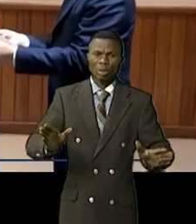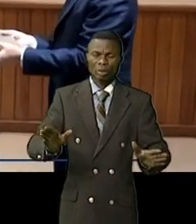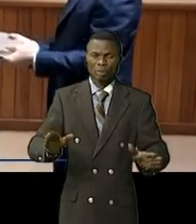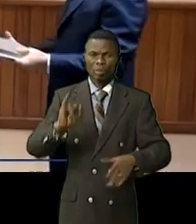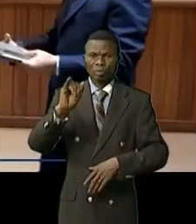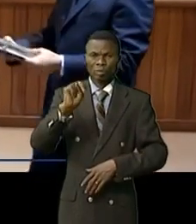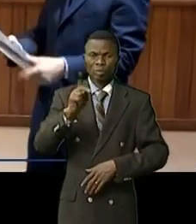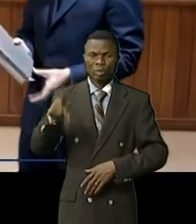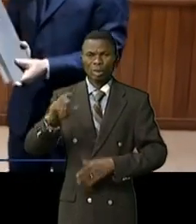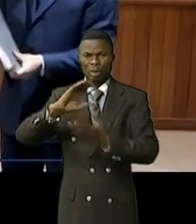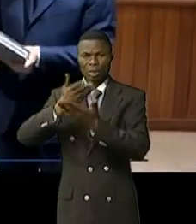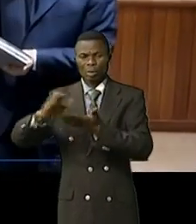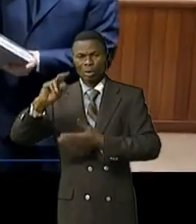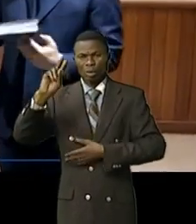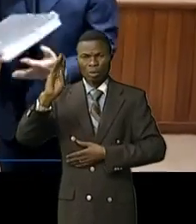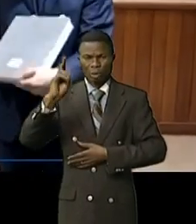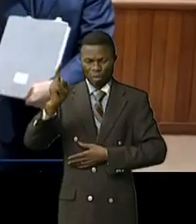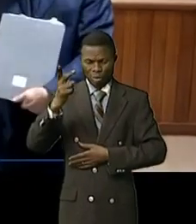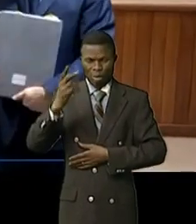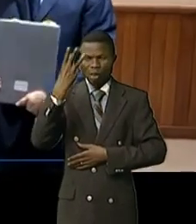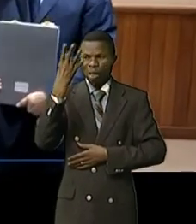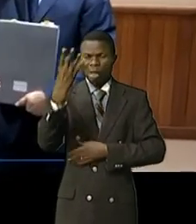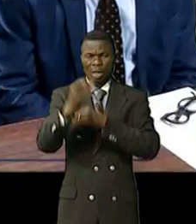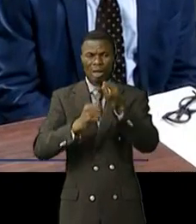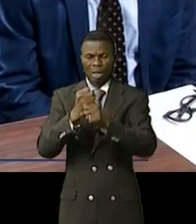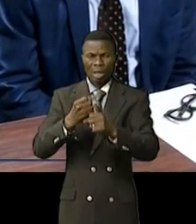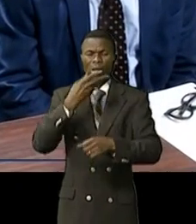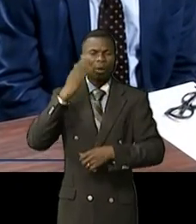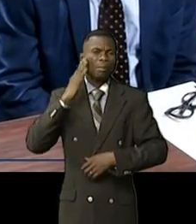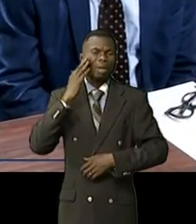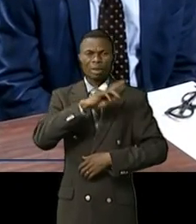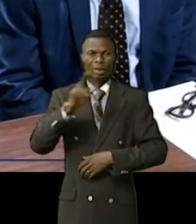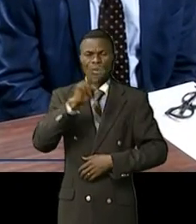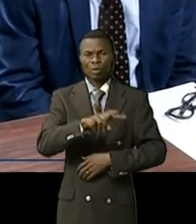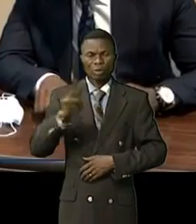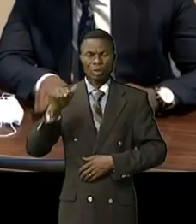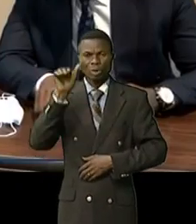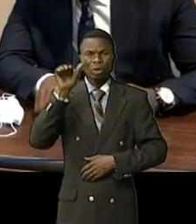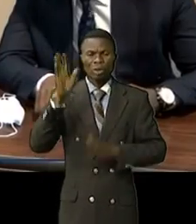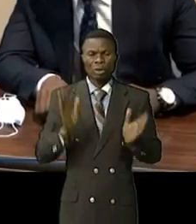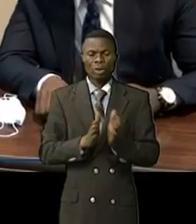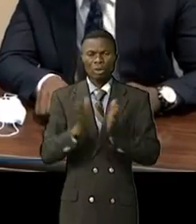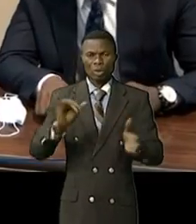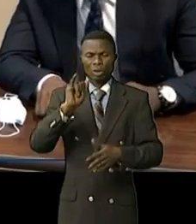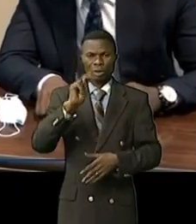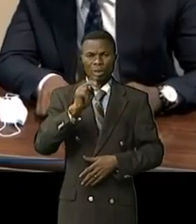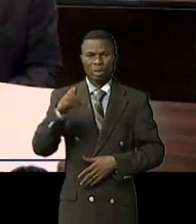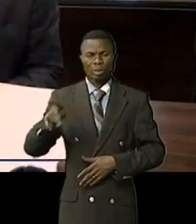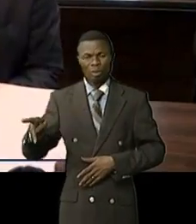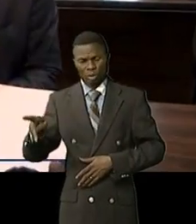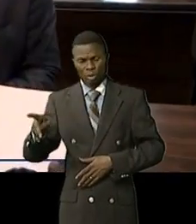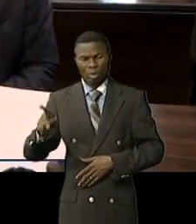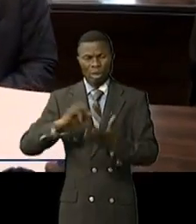l'INPP phase 2 sur une période de 4 ans à partir de mars 2022. Le directeur général de l'INPP affirme que ce